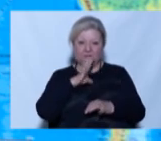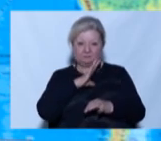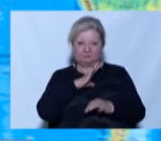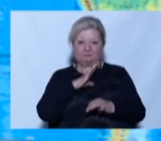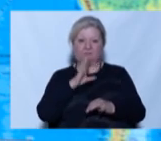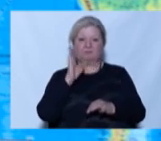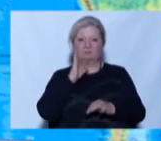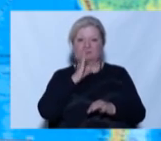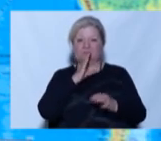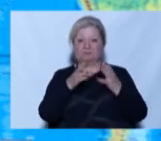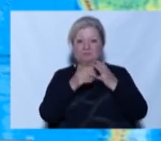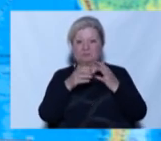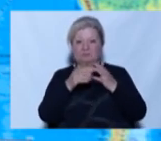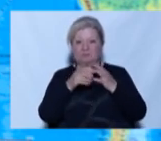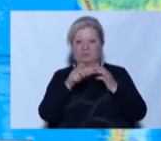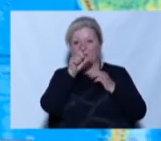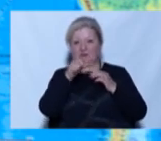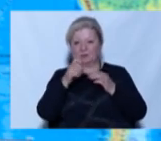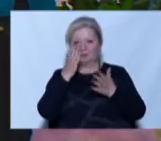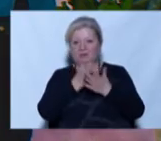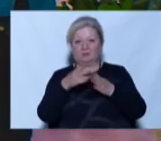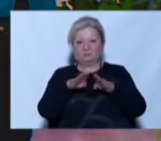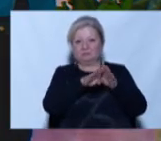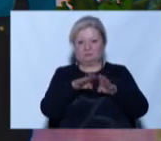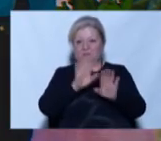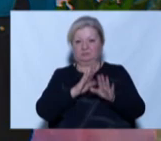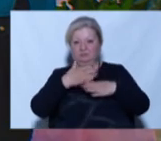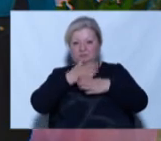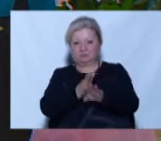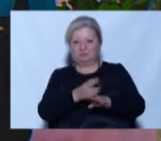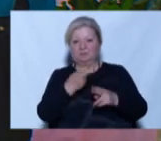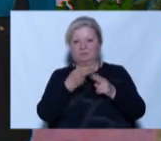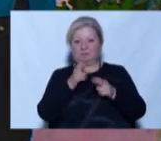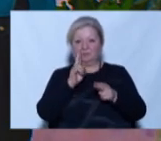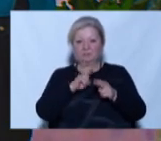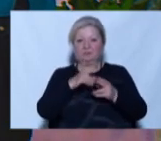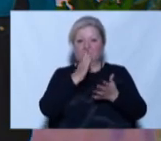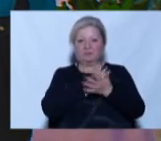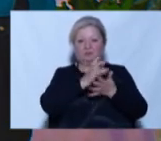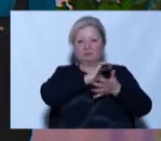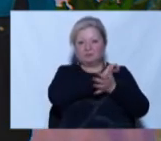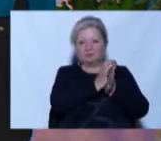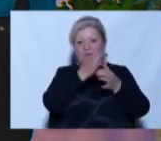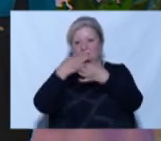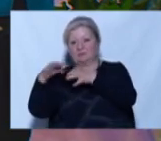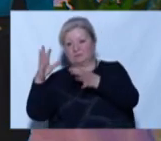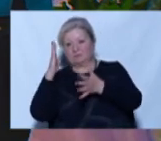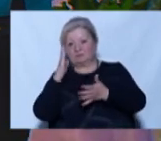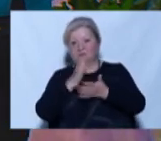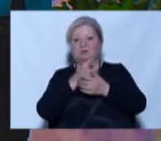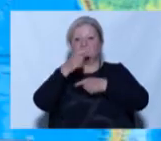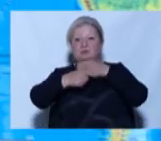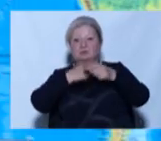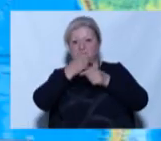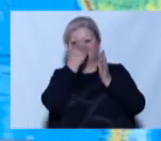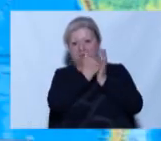დედამიწის მოსახლეობა არათანაბრად არის გადანაწილებული და შესაბამისად სიმჭიდროვეც არათანაბრად არის გადანაწილებული. ჩვენ შემდეგ